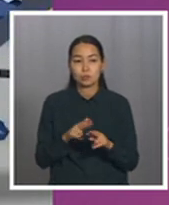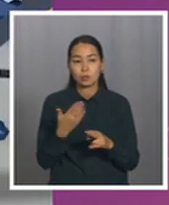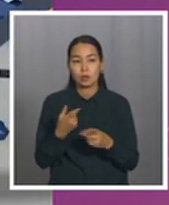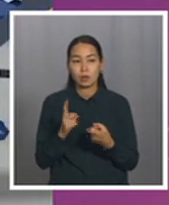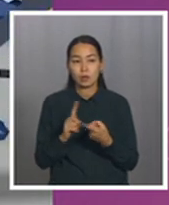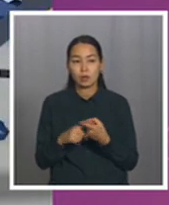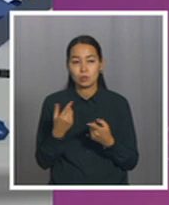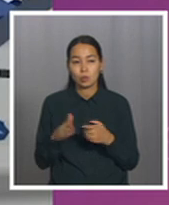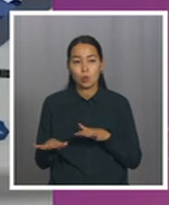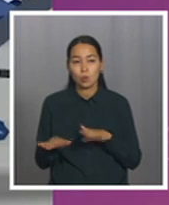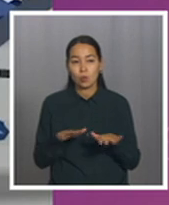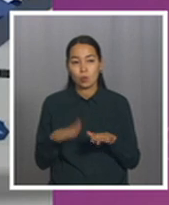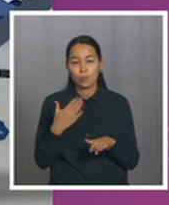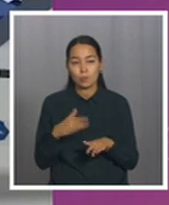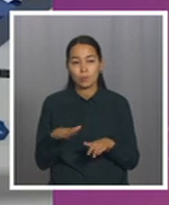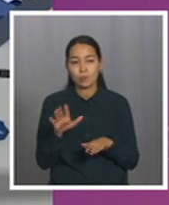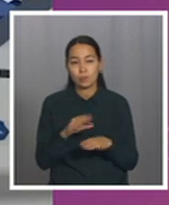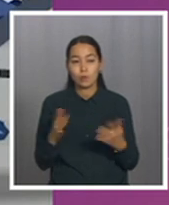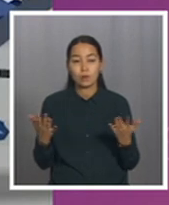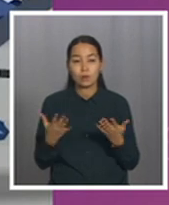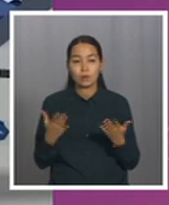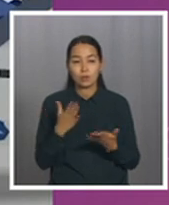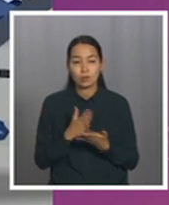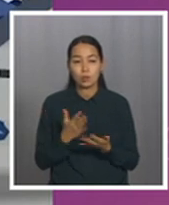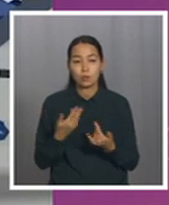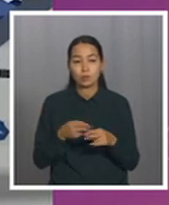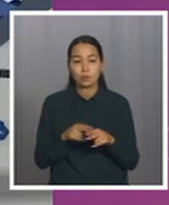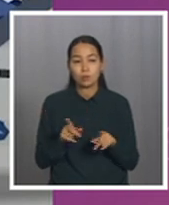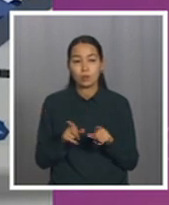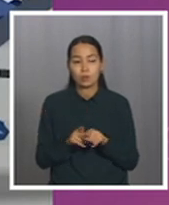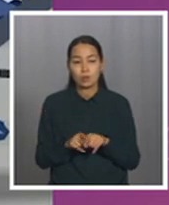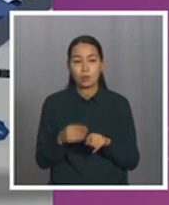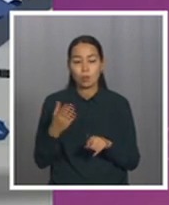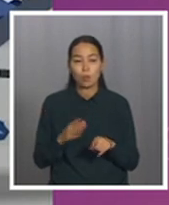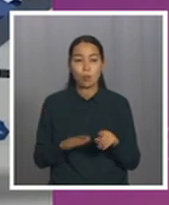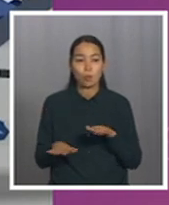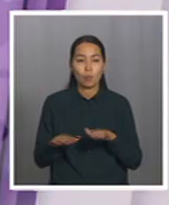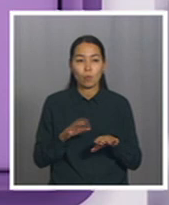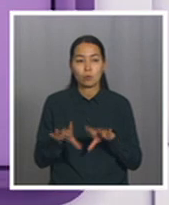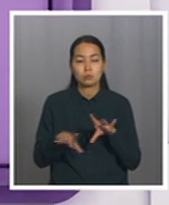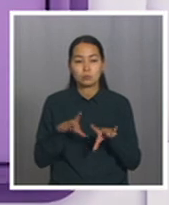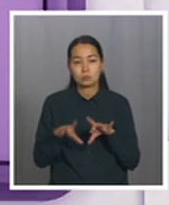оны қозғалысқа келтіру қиындау. Сонымен бірге қозғалыстағы дөңгелекті тоқтату да ауыр.